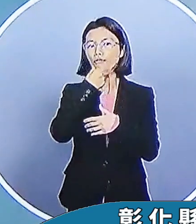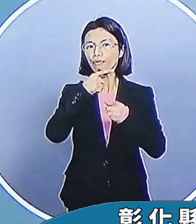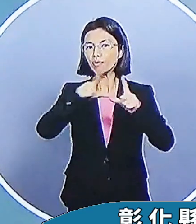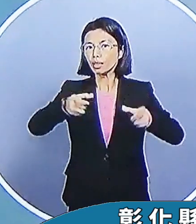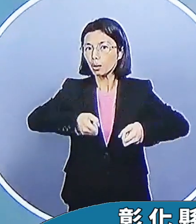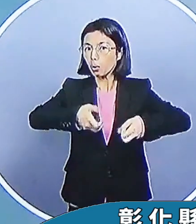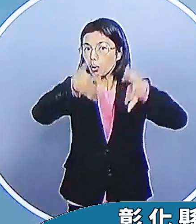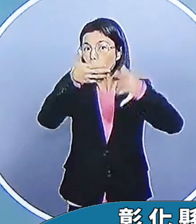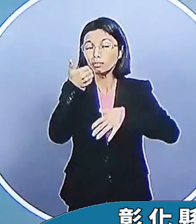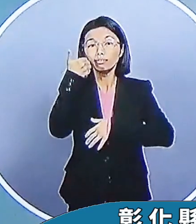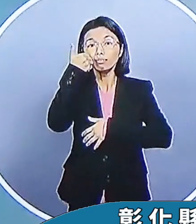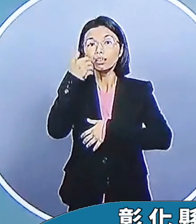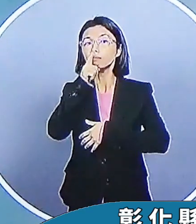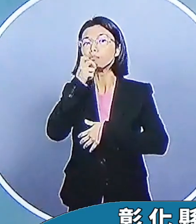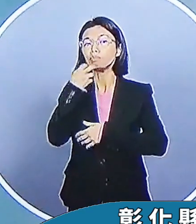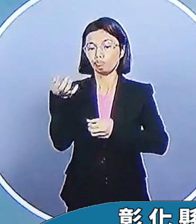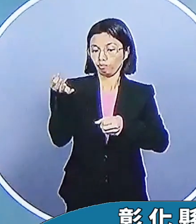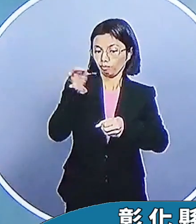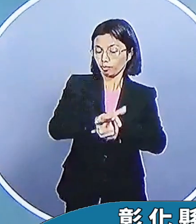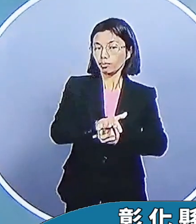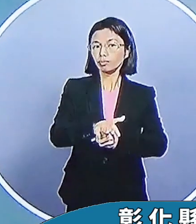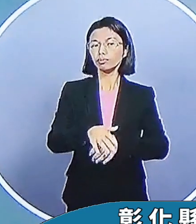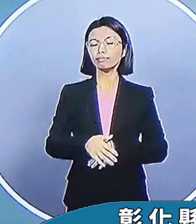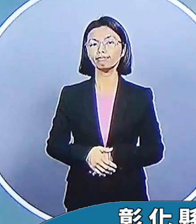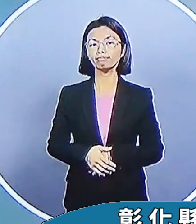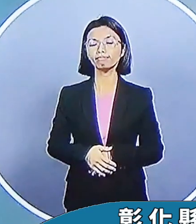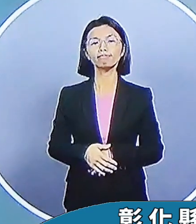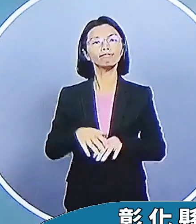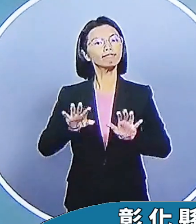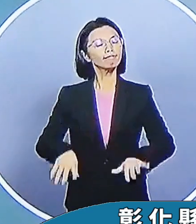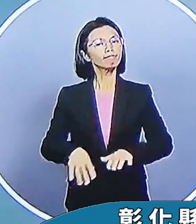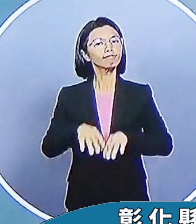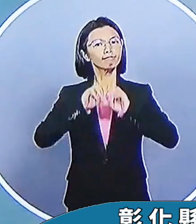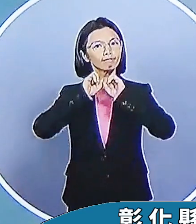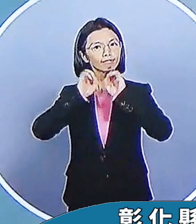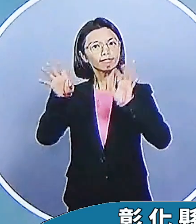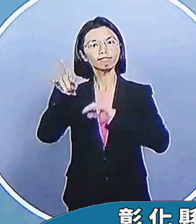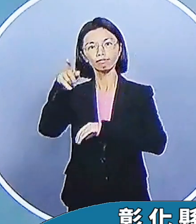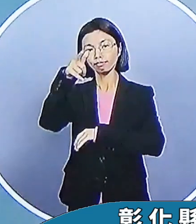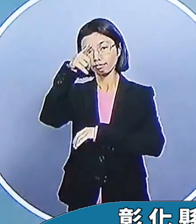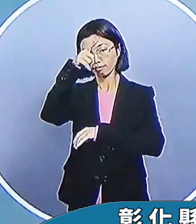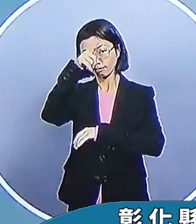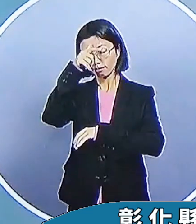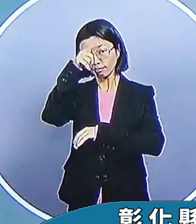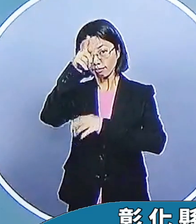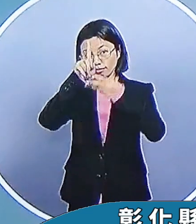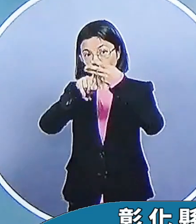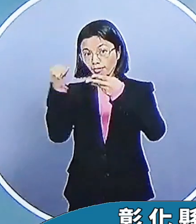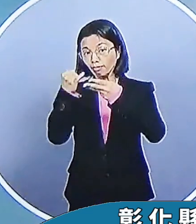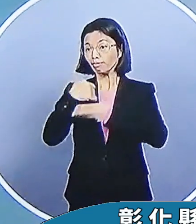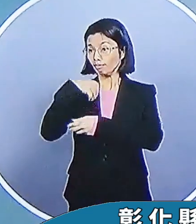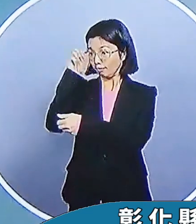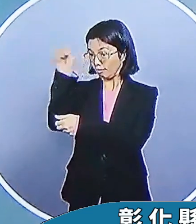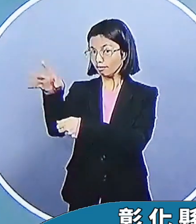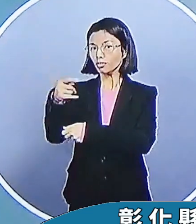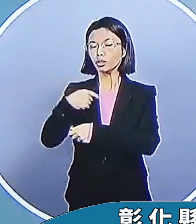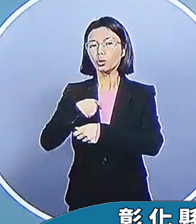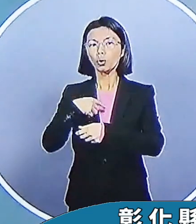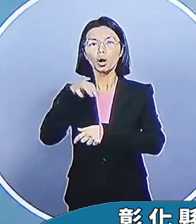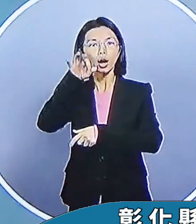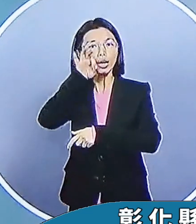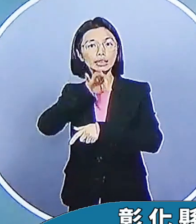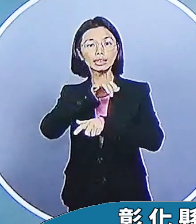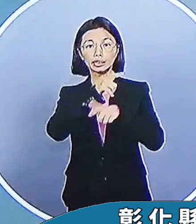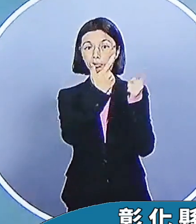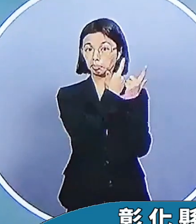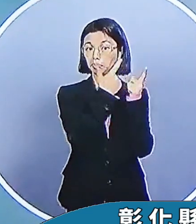西。哦，中央补助的，所以我直接要甲王惠美馆长讲，是咱的哦，彰北的捷运跟彰